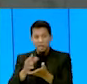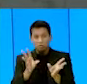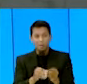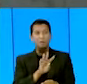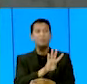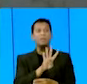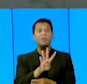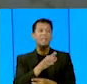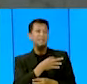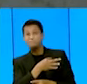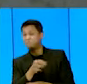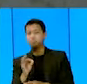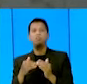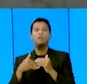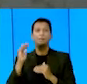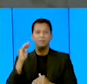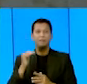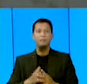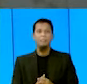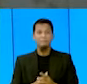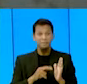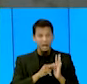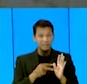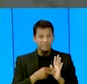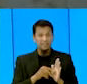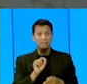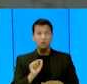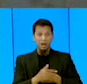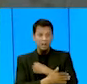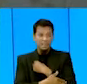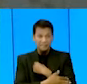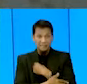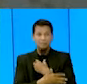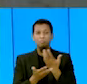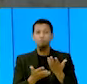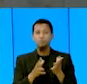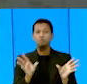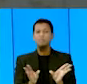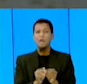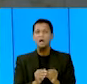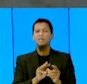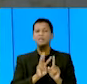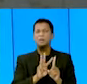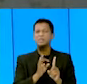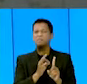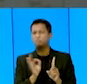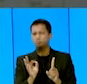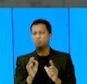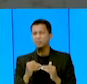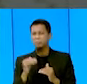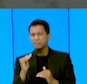44.360. Sementara daya tampung di sekolah negeri hanya 13.600. Baru